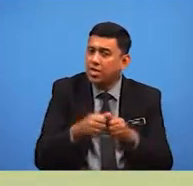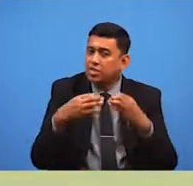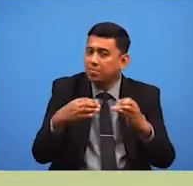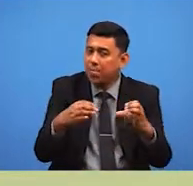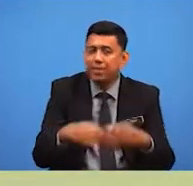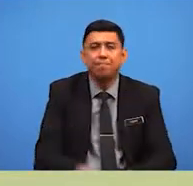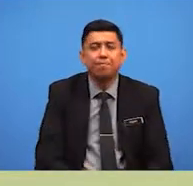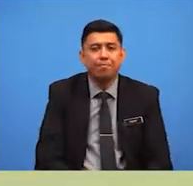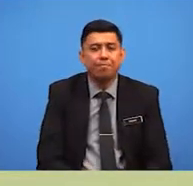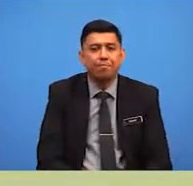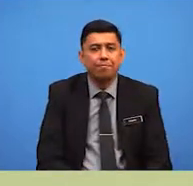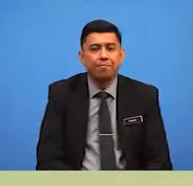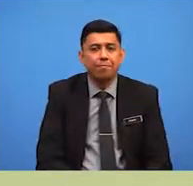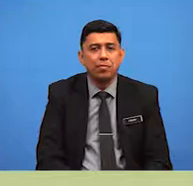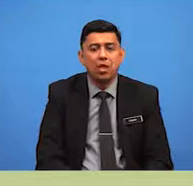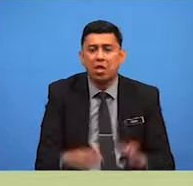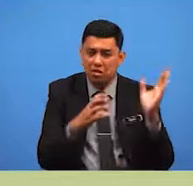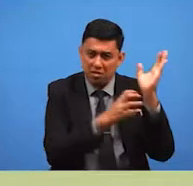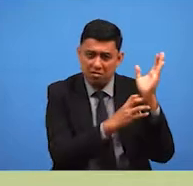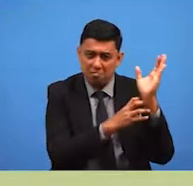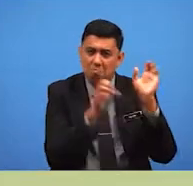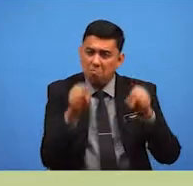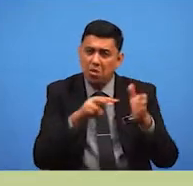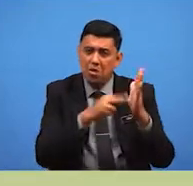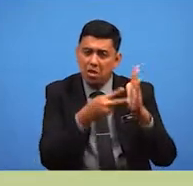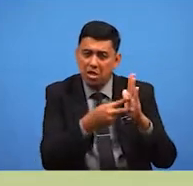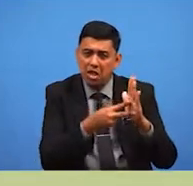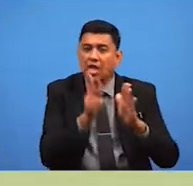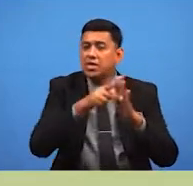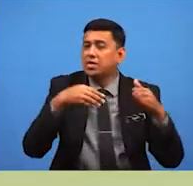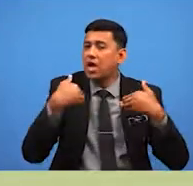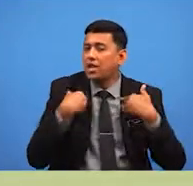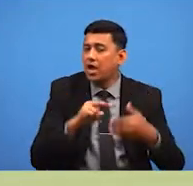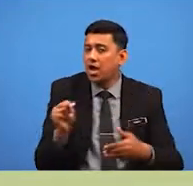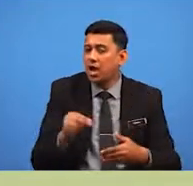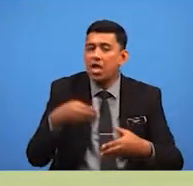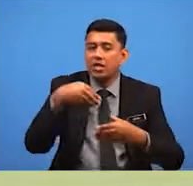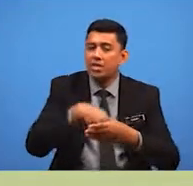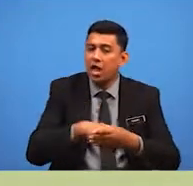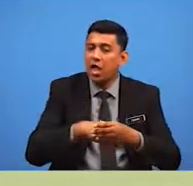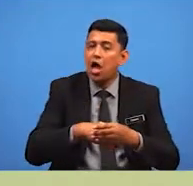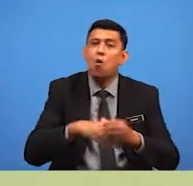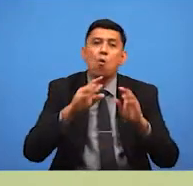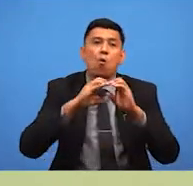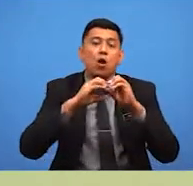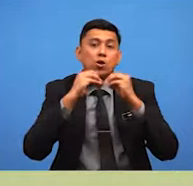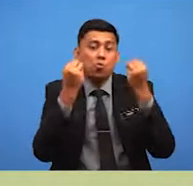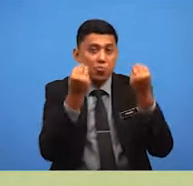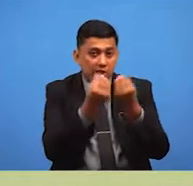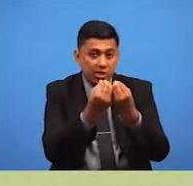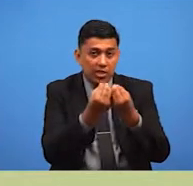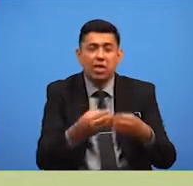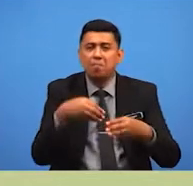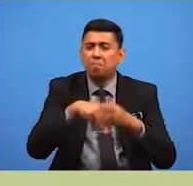itu, rangkap ini boleh ditafsirkan sebagai keadaan dalam komuniti atau masyarakat